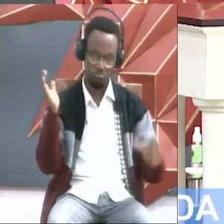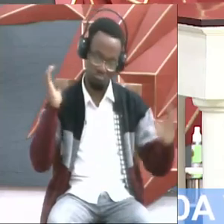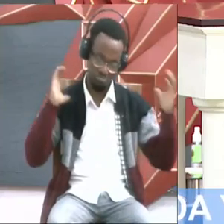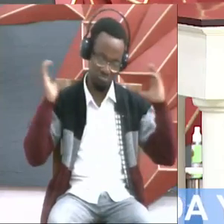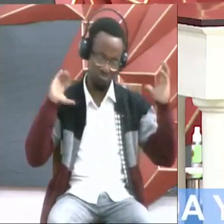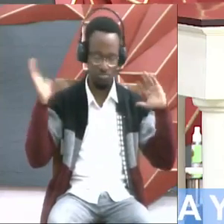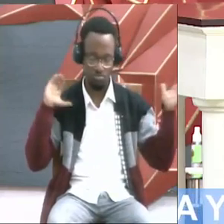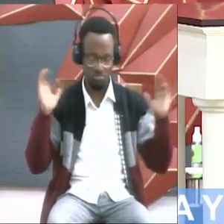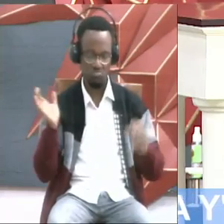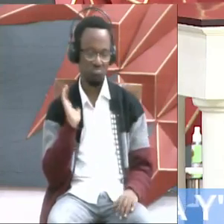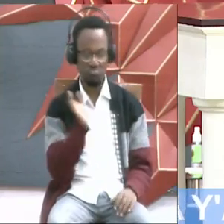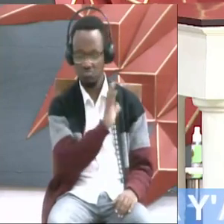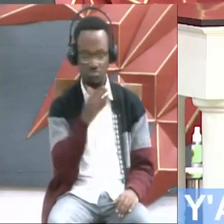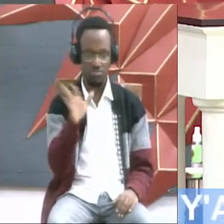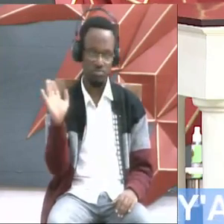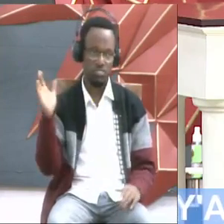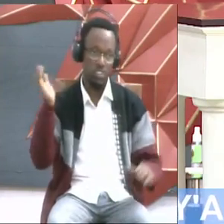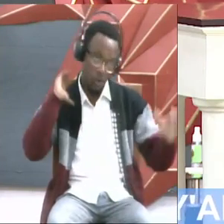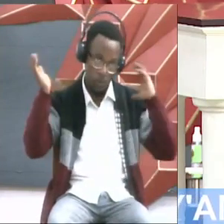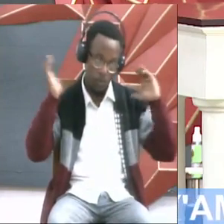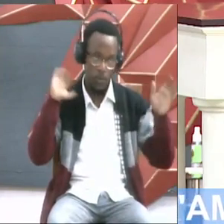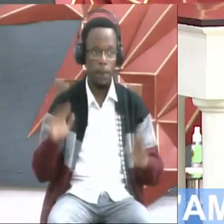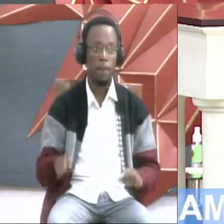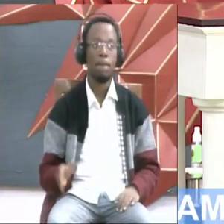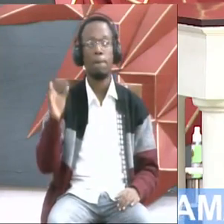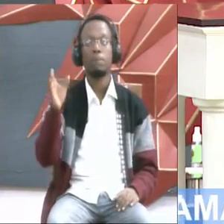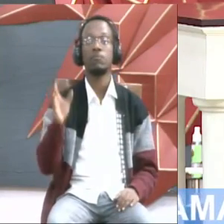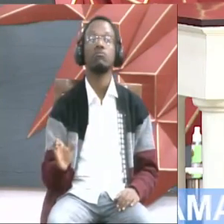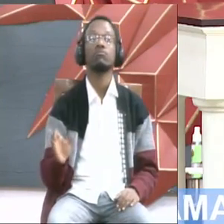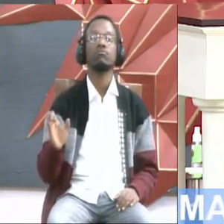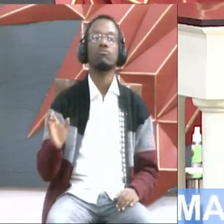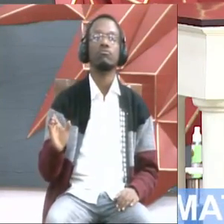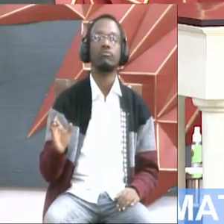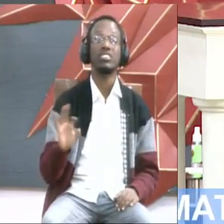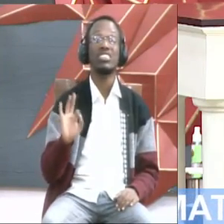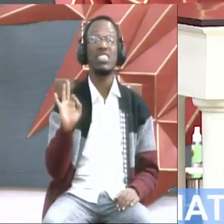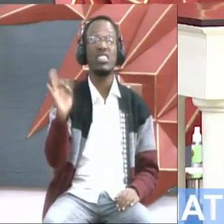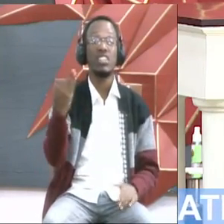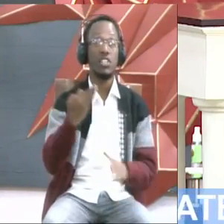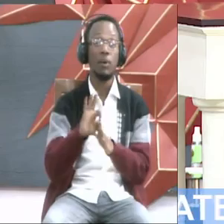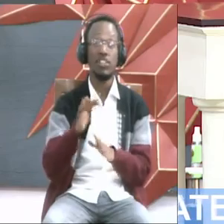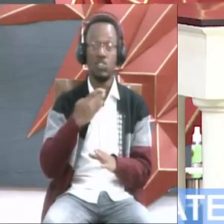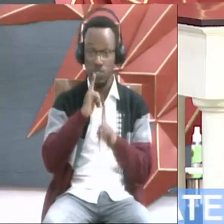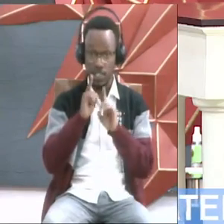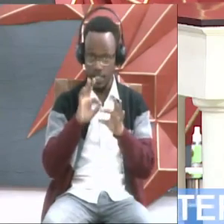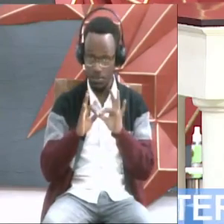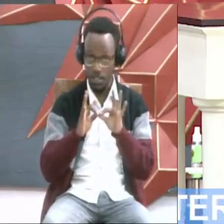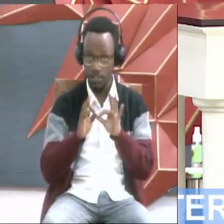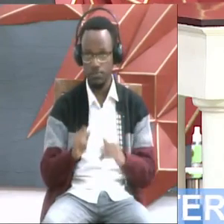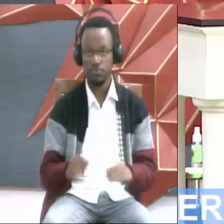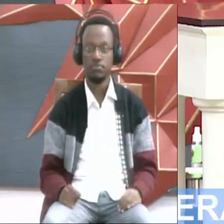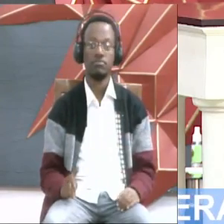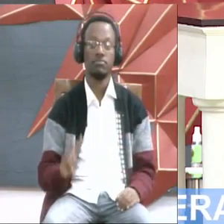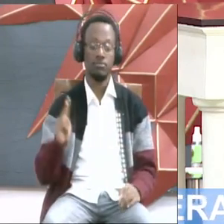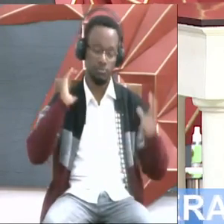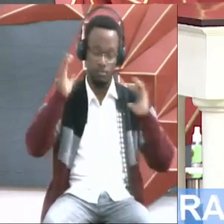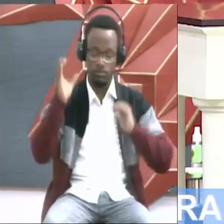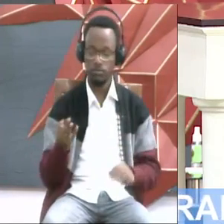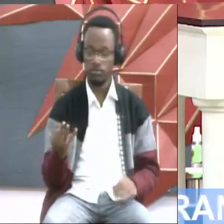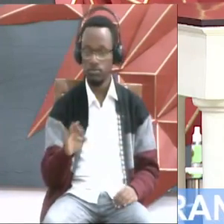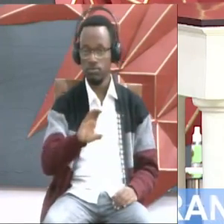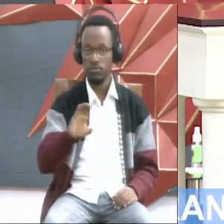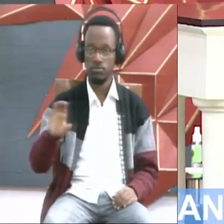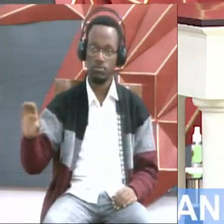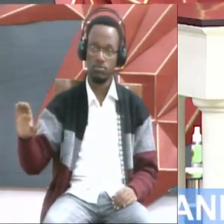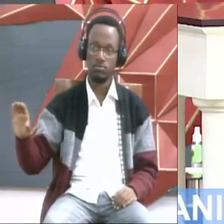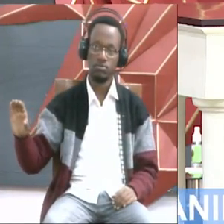n'amajambo meza ati na ka gatatu tugezeho rero umvirize ku murongo wa gatatu abikorinto ba kabiri igice cya gatatu